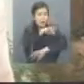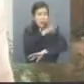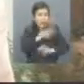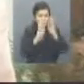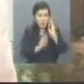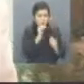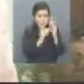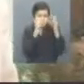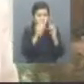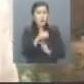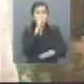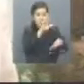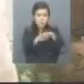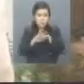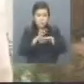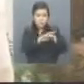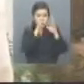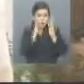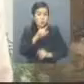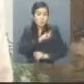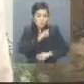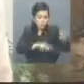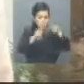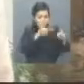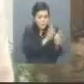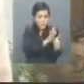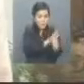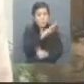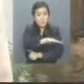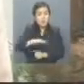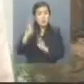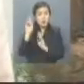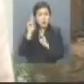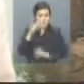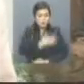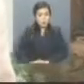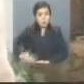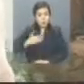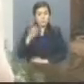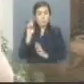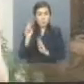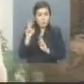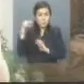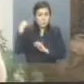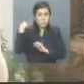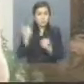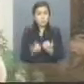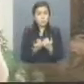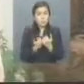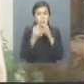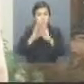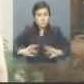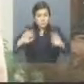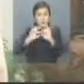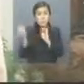เน้นย้ำกับเจ้าหน้าที่ในเรื่องของการดูแลเด็กต้องระวังในเรื่องสุขภาพมากยิ่งขึ้นนะคะเพราะคงจะต้องเป็นตัวแปรหนึ่งที่จ